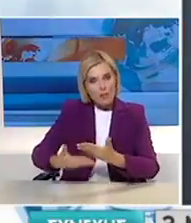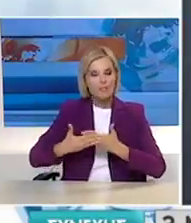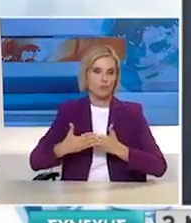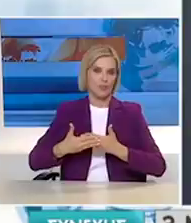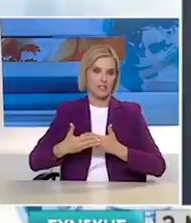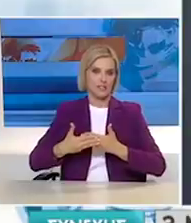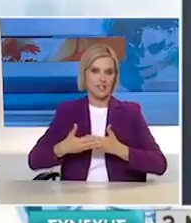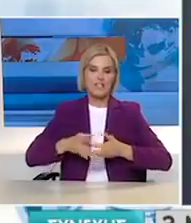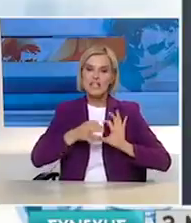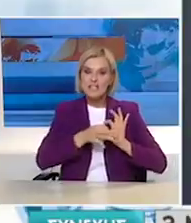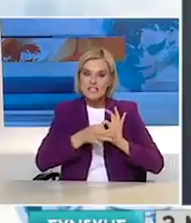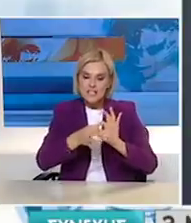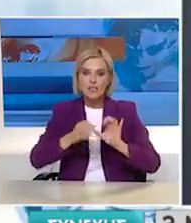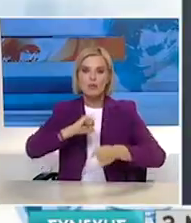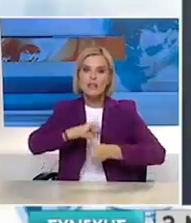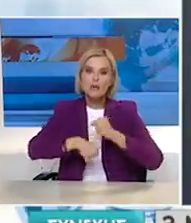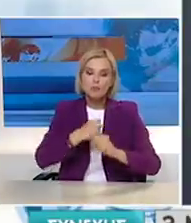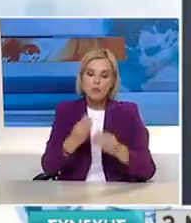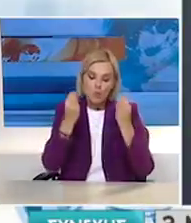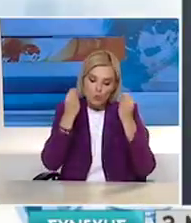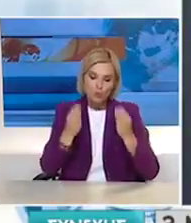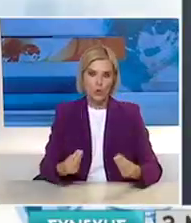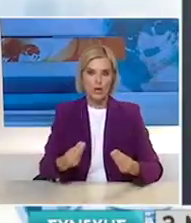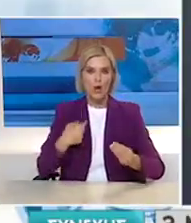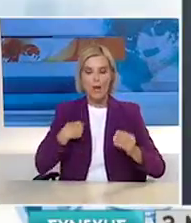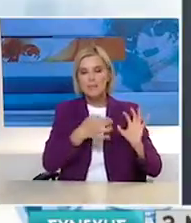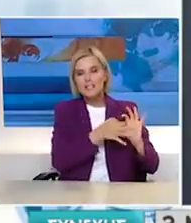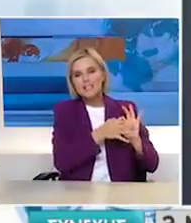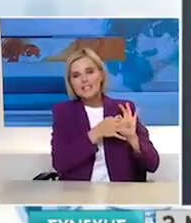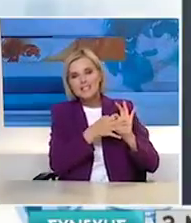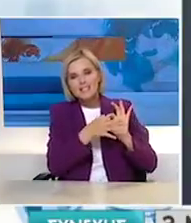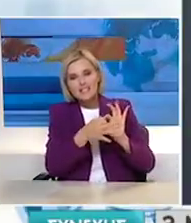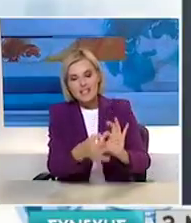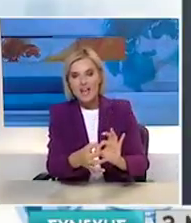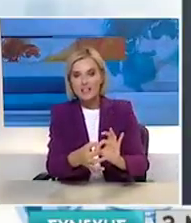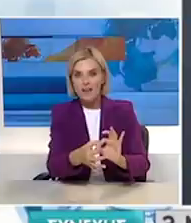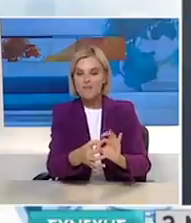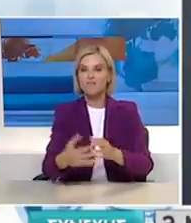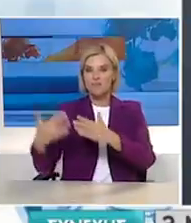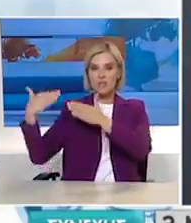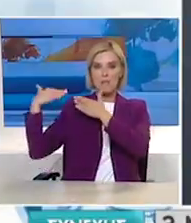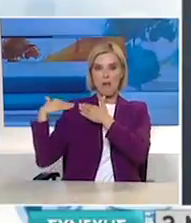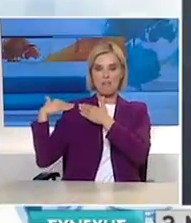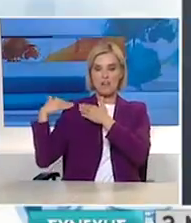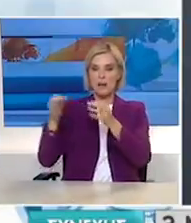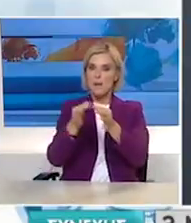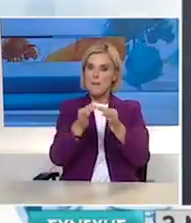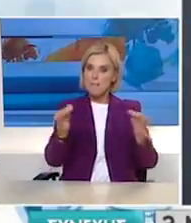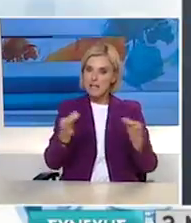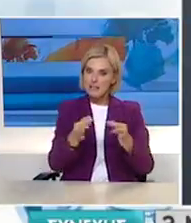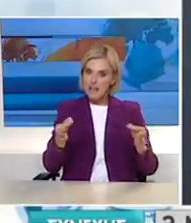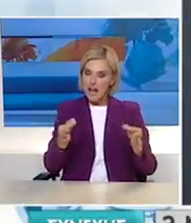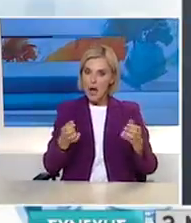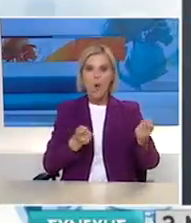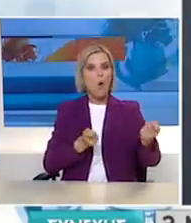να συνεχίσουμε να προσπαθούμε για το καλύτερο. Για να συνεχίσουμε να δείχνουμε υπευθυνότητα, τηρώντας τα μέτρα και ακολουθώντας τις